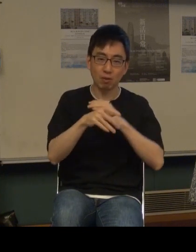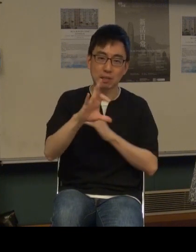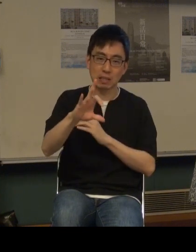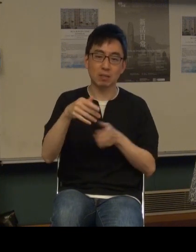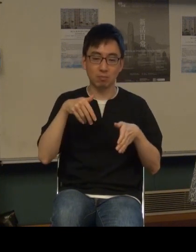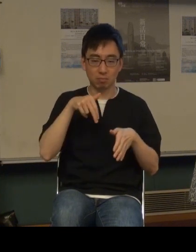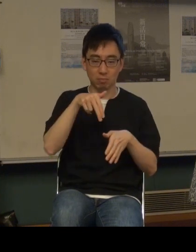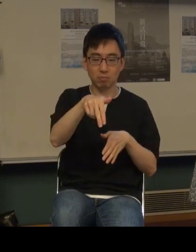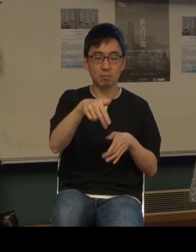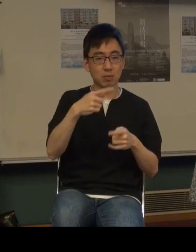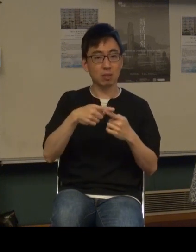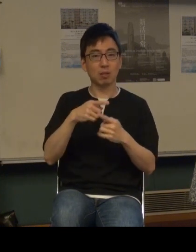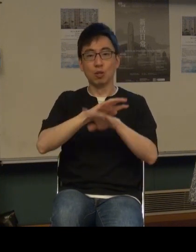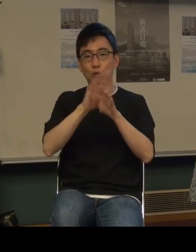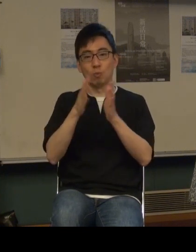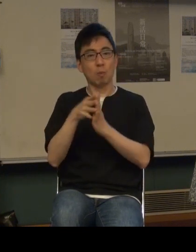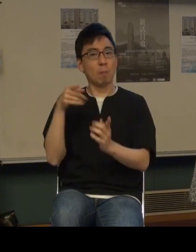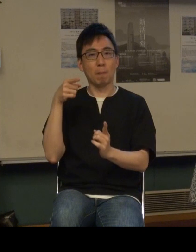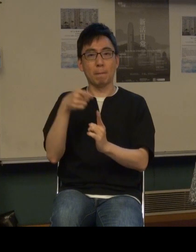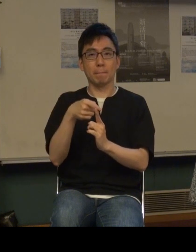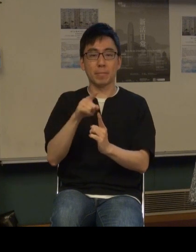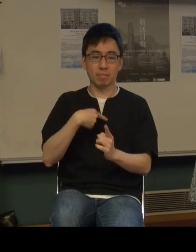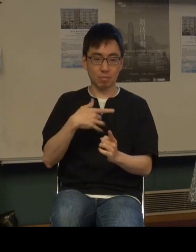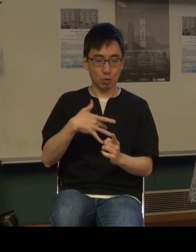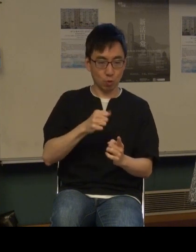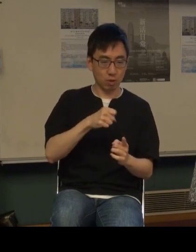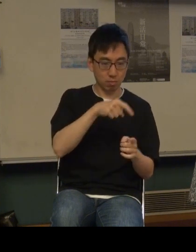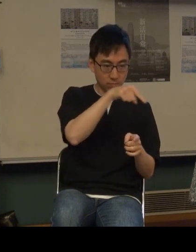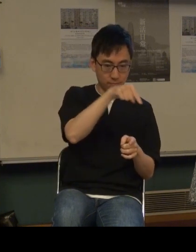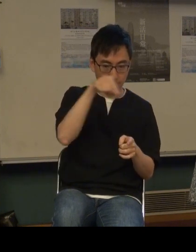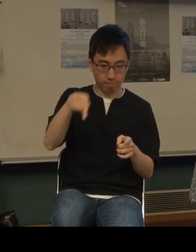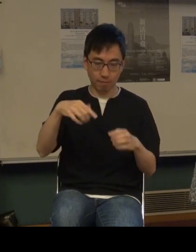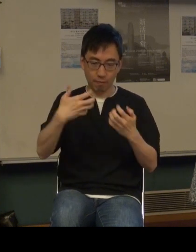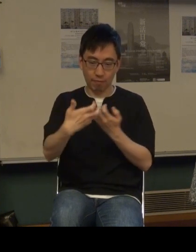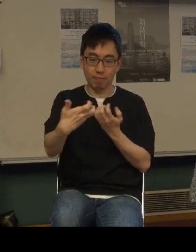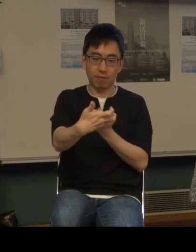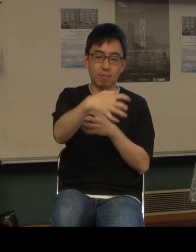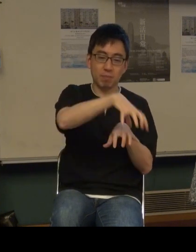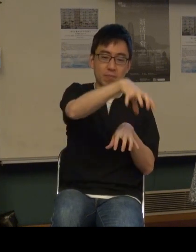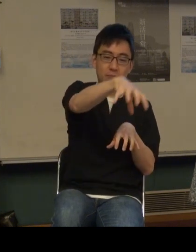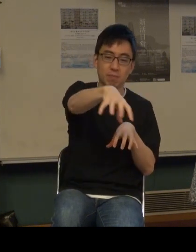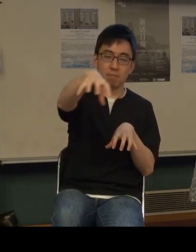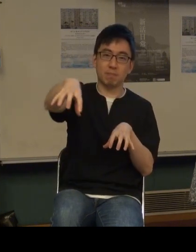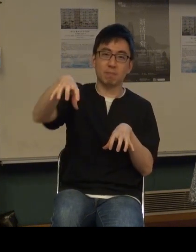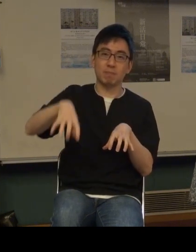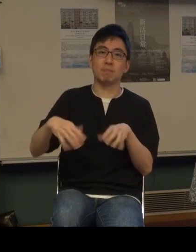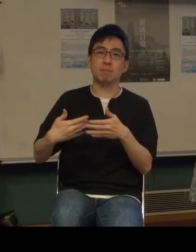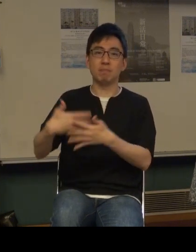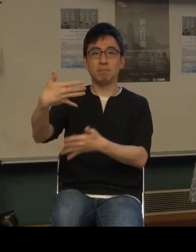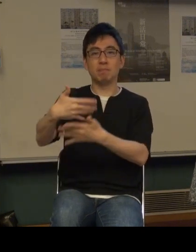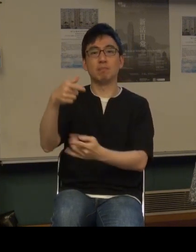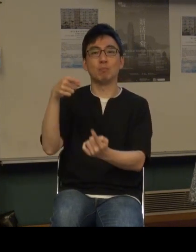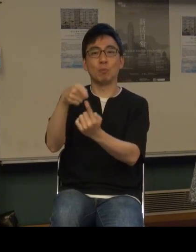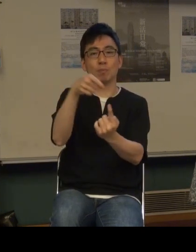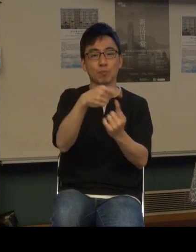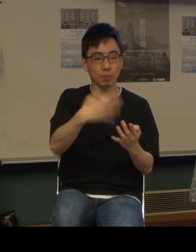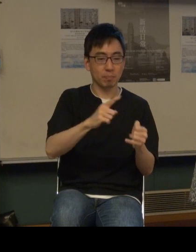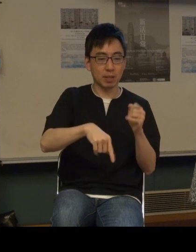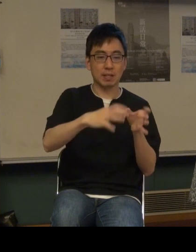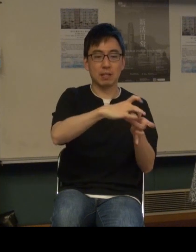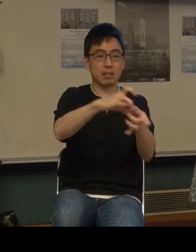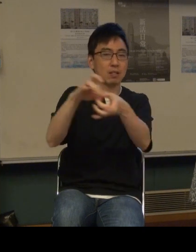上咧係一個純粹咧。就是一個靠即係用功能去分喺分唔同嘅每一座嘅建築物，咁樣又駁埋佢